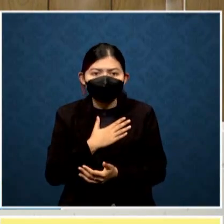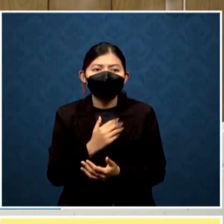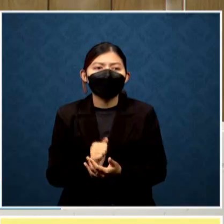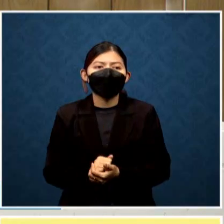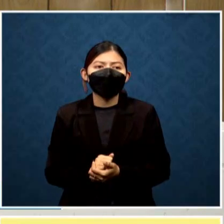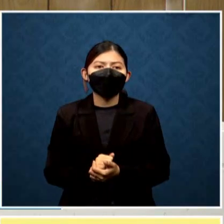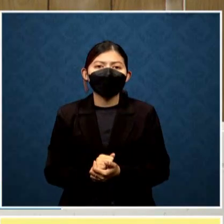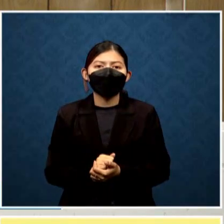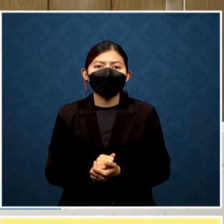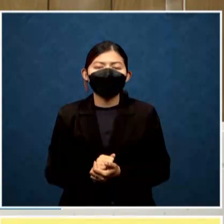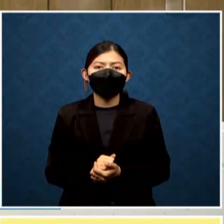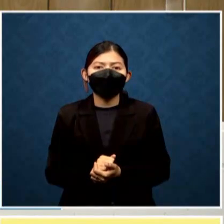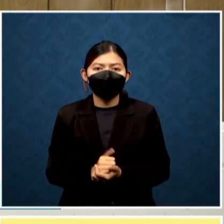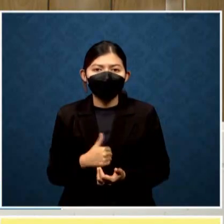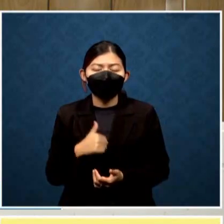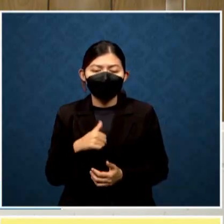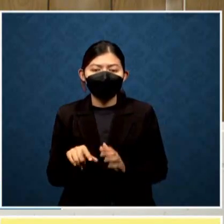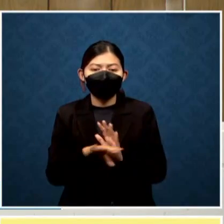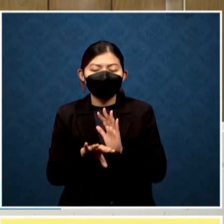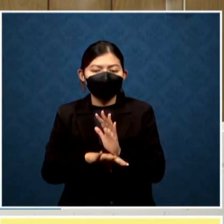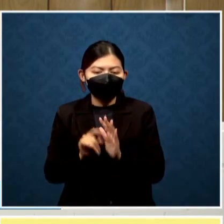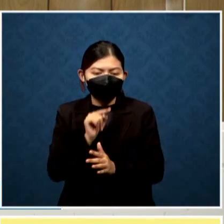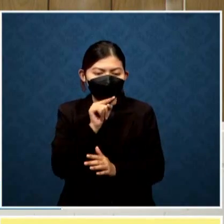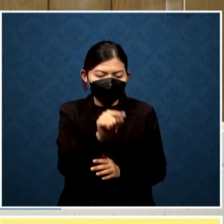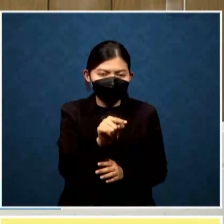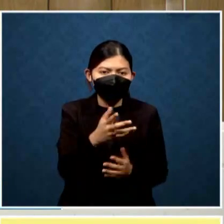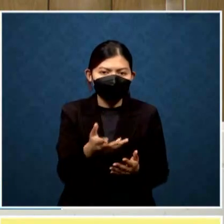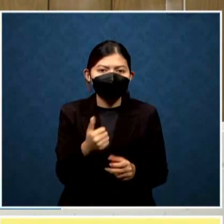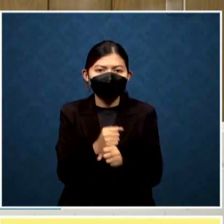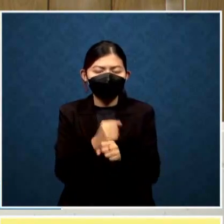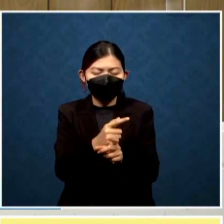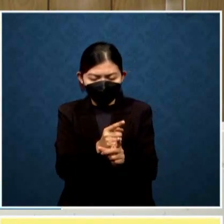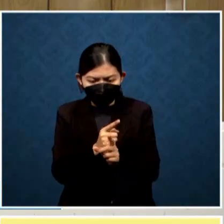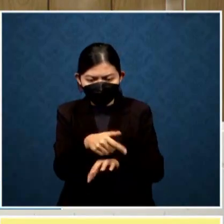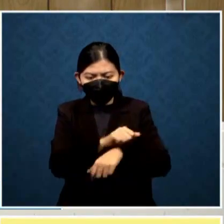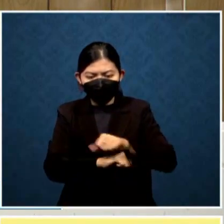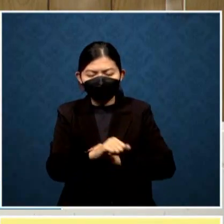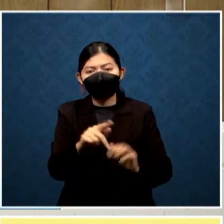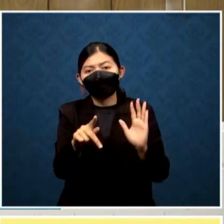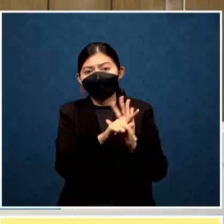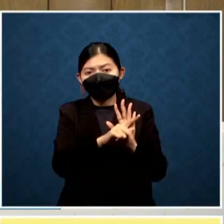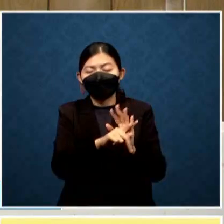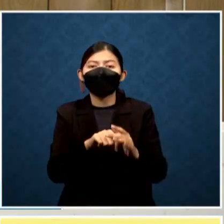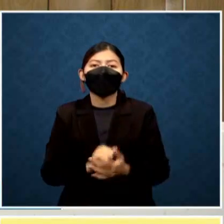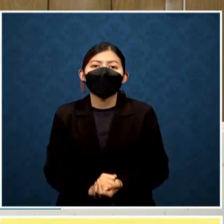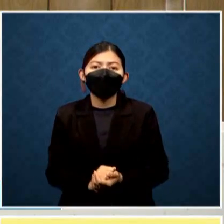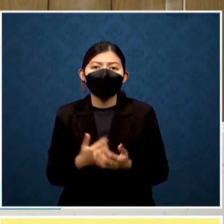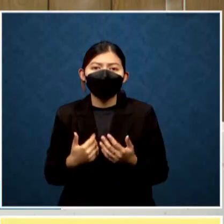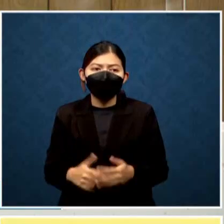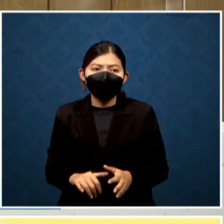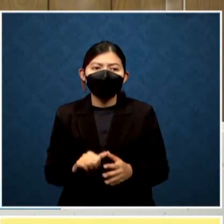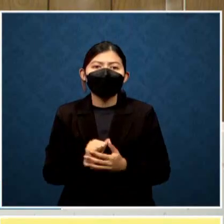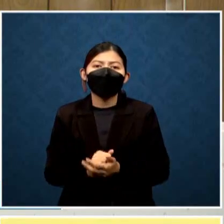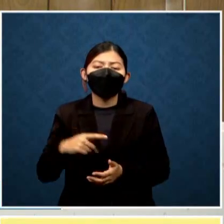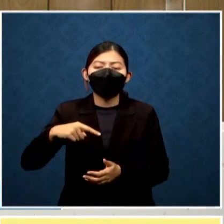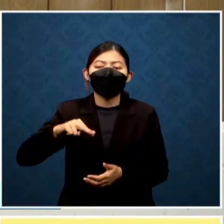ได้จะสั่งการไปกับในทั้งเรื่องของการปฏิบัติในกรณีนี้เนี่ยเรื่องของการปรับปรุงอาคารพ